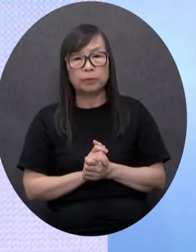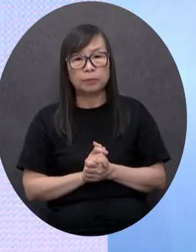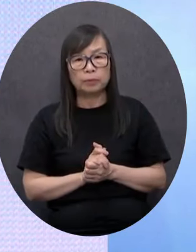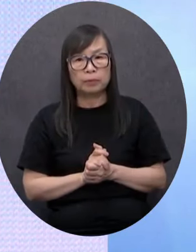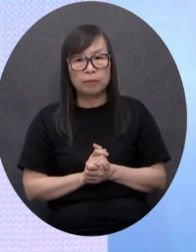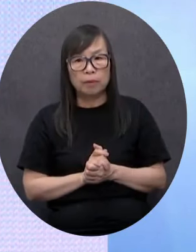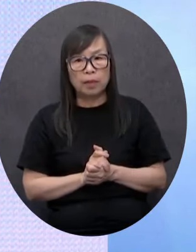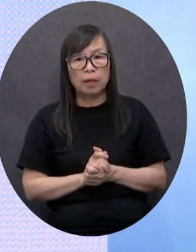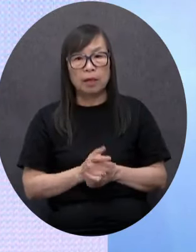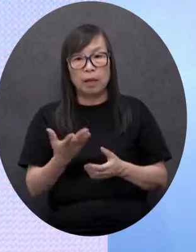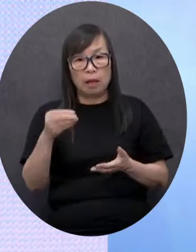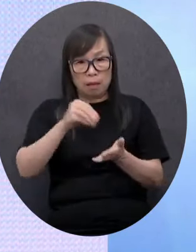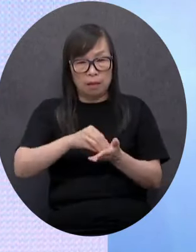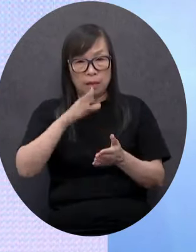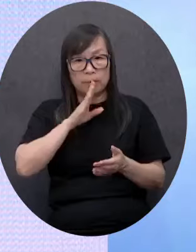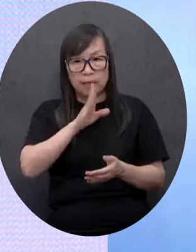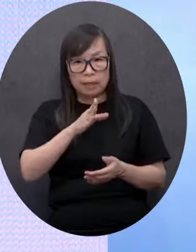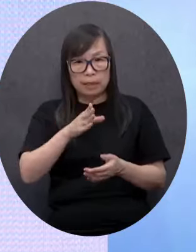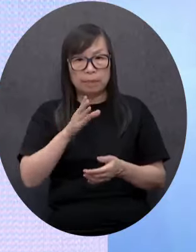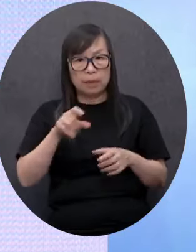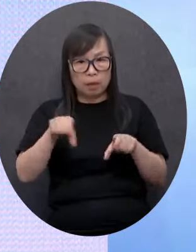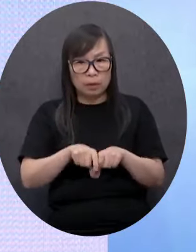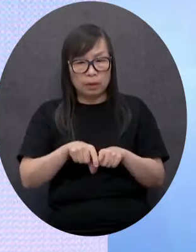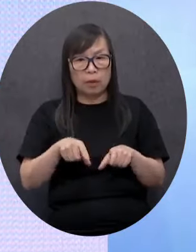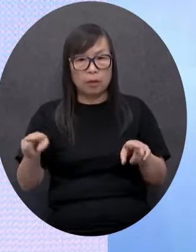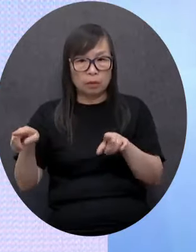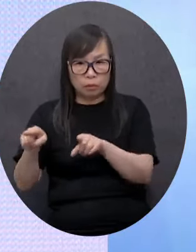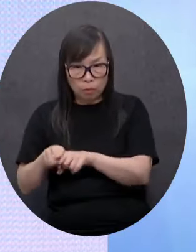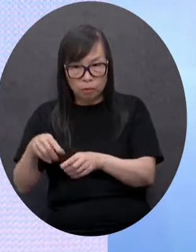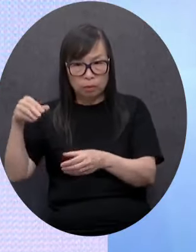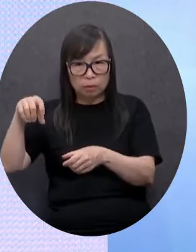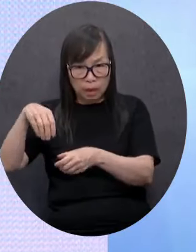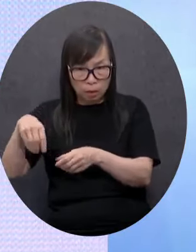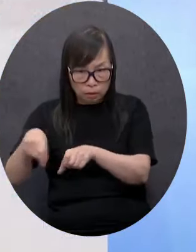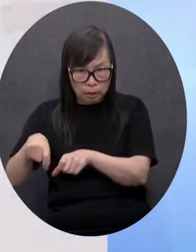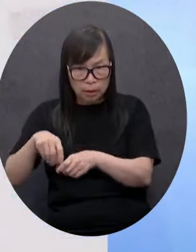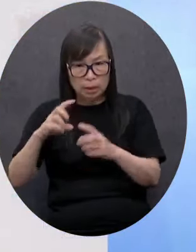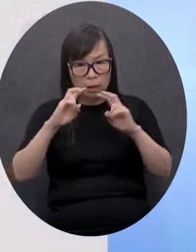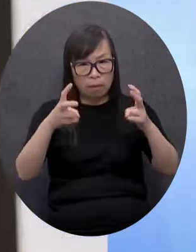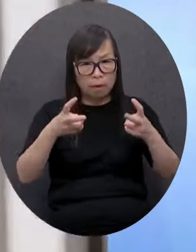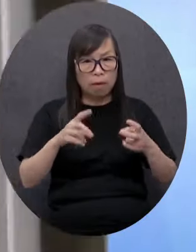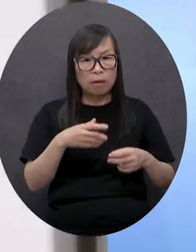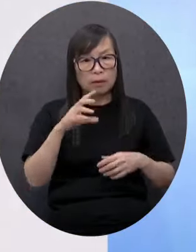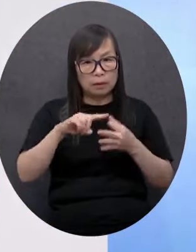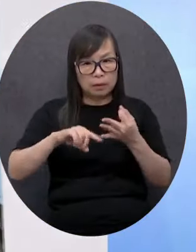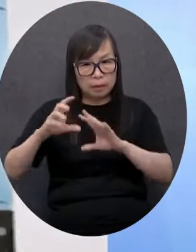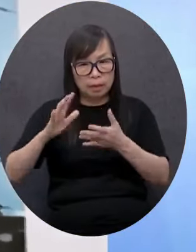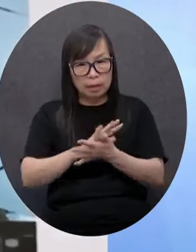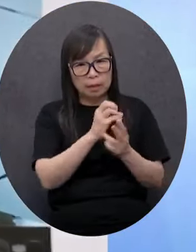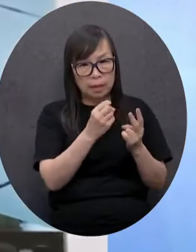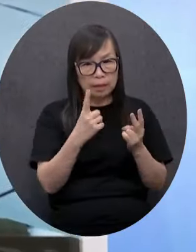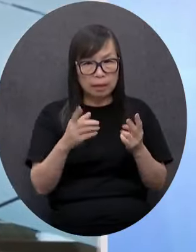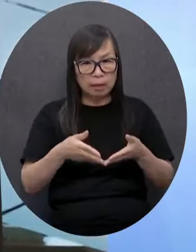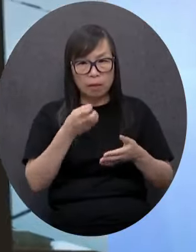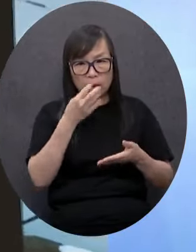布，并且落实直接投资和共同投资的项目。 思谋集团2019年